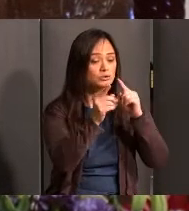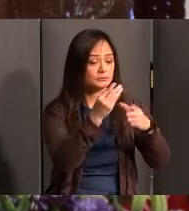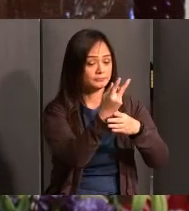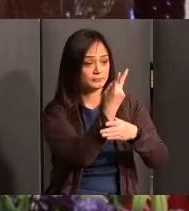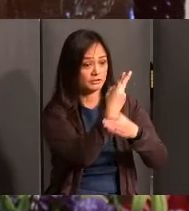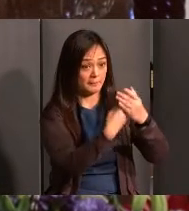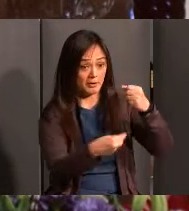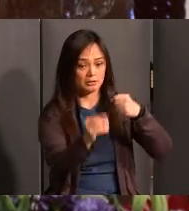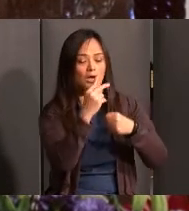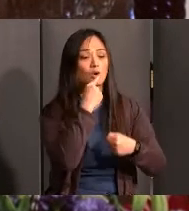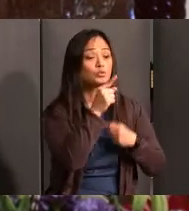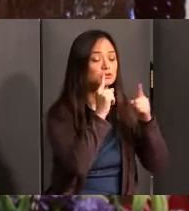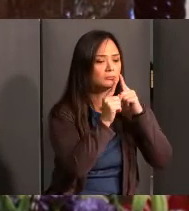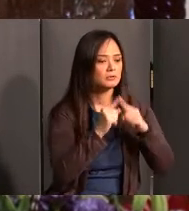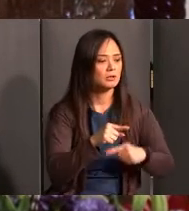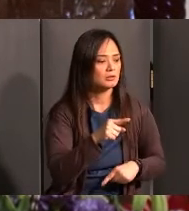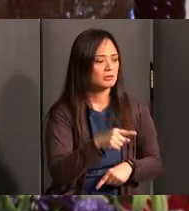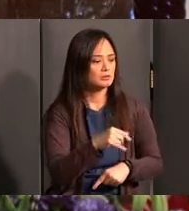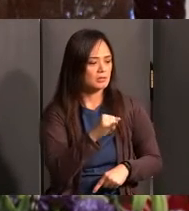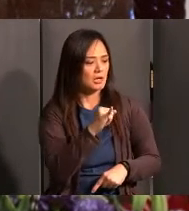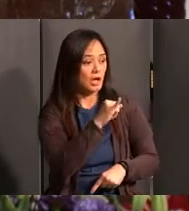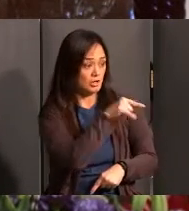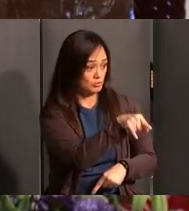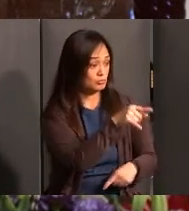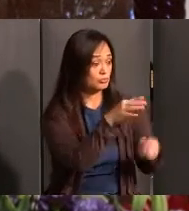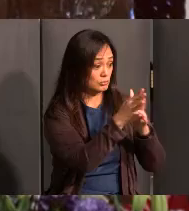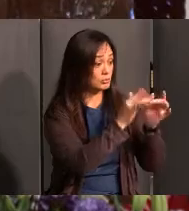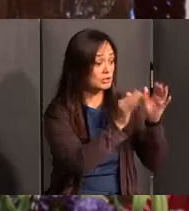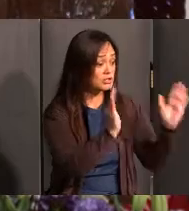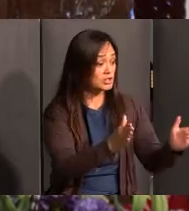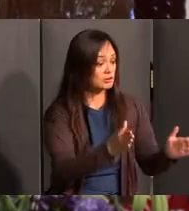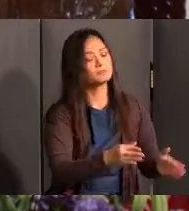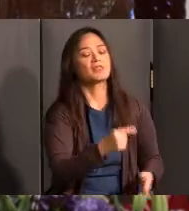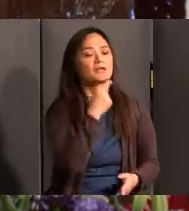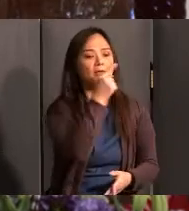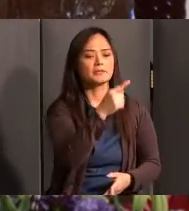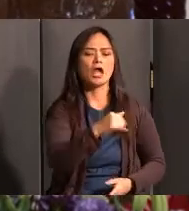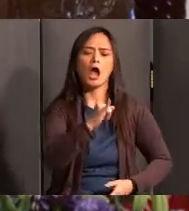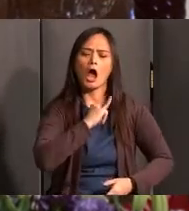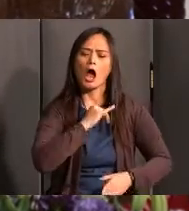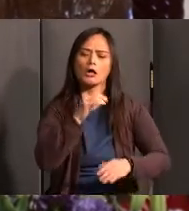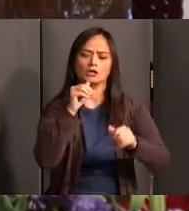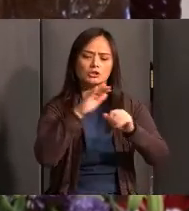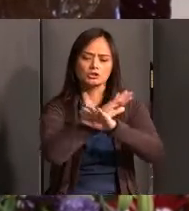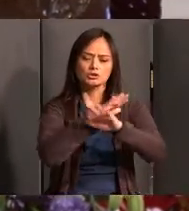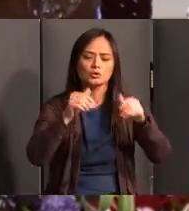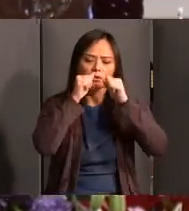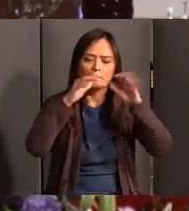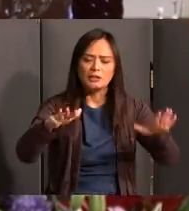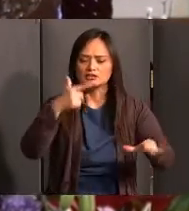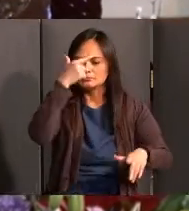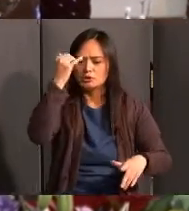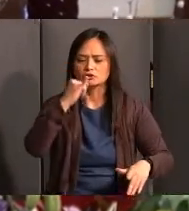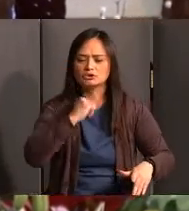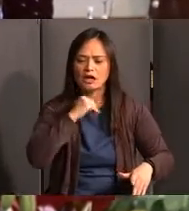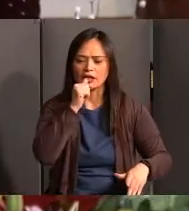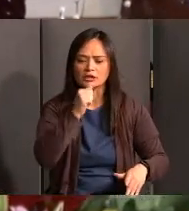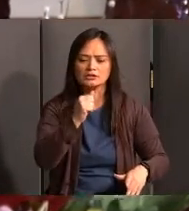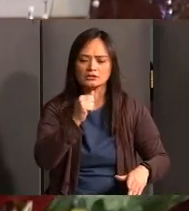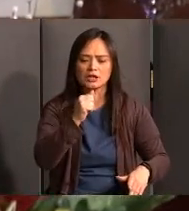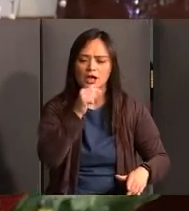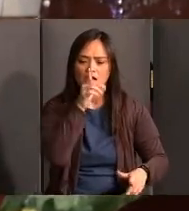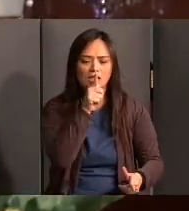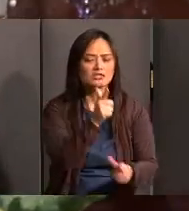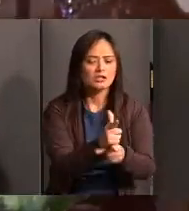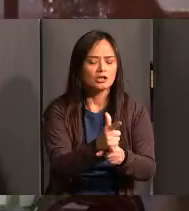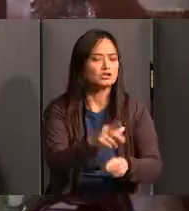I am not doing this because I am not a fortune teller. I am a pastor. And I